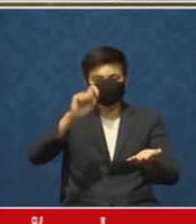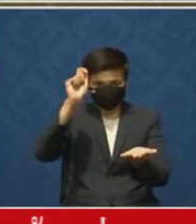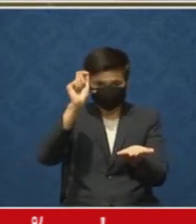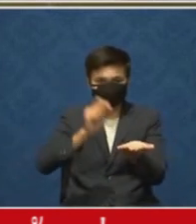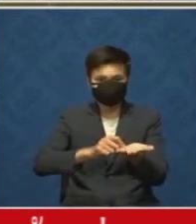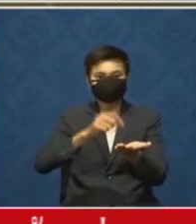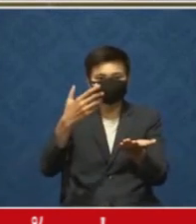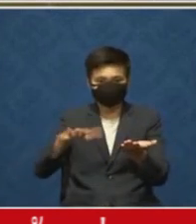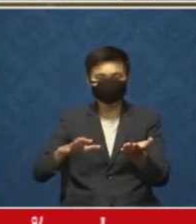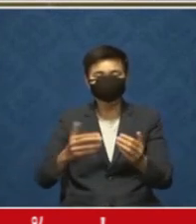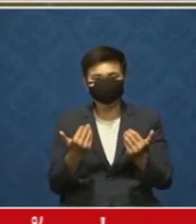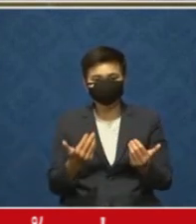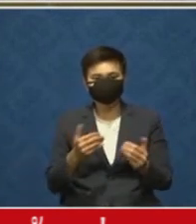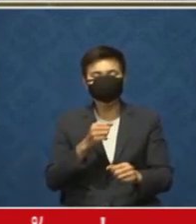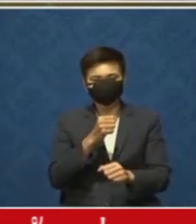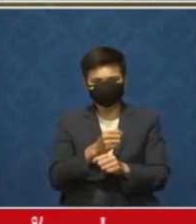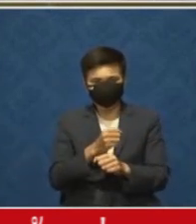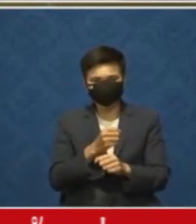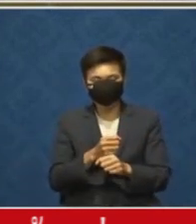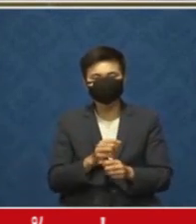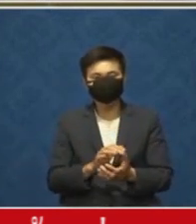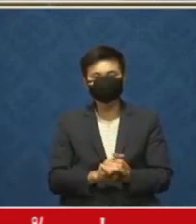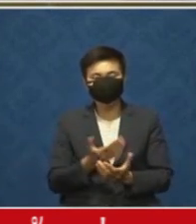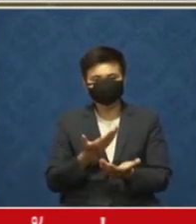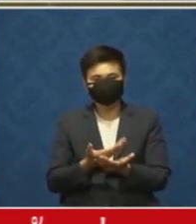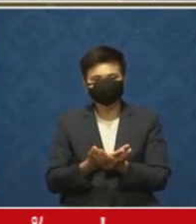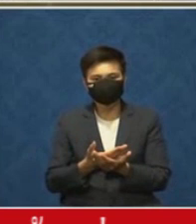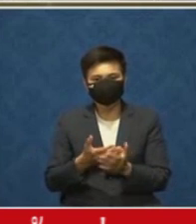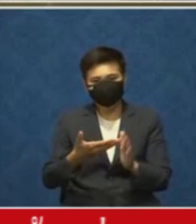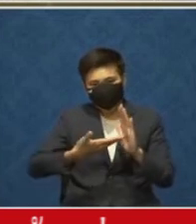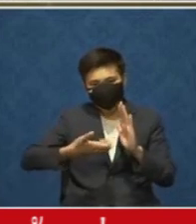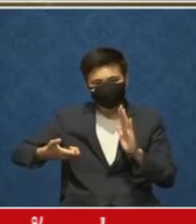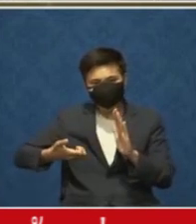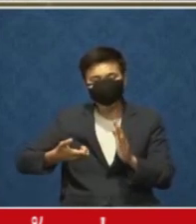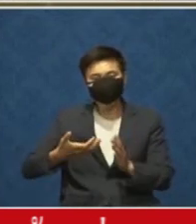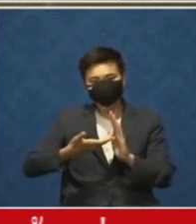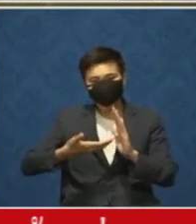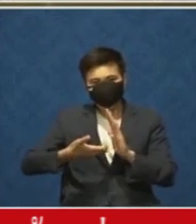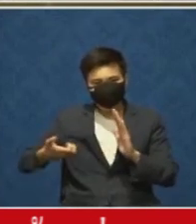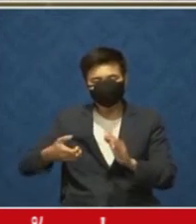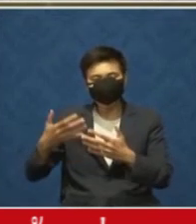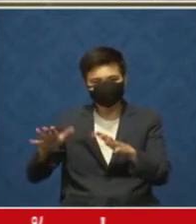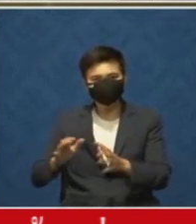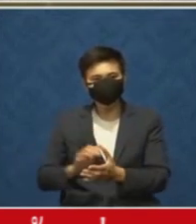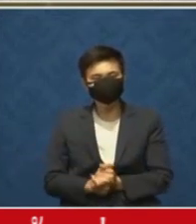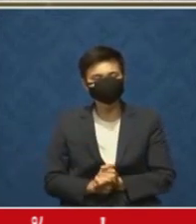ครับก็ขณะนี้กำลังดำเนินการอยู่เบิกจ่ายงบประมาณไปแล้วสไลด์ที่